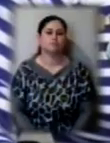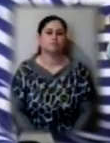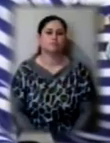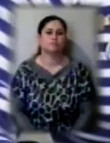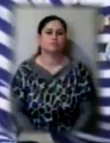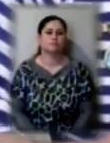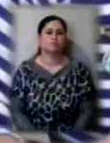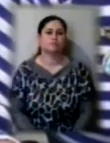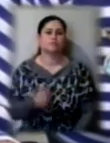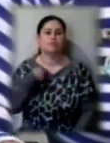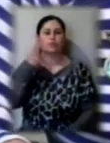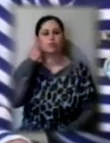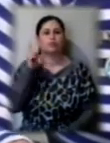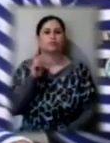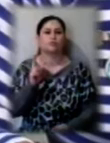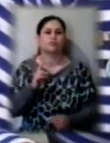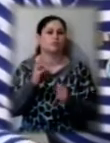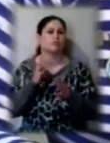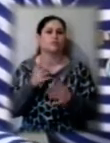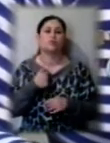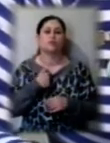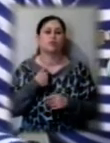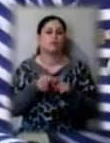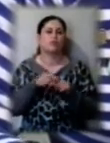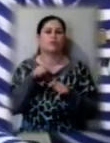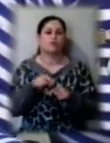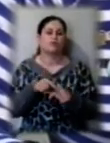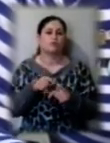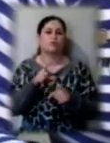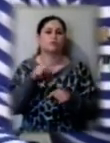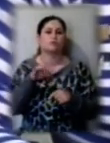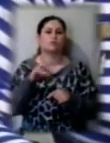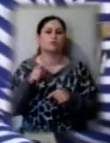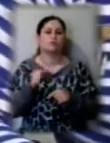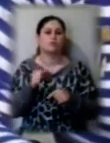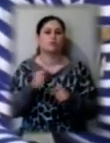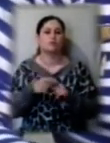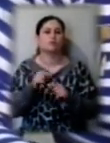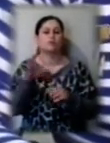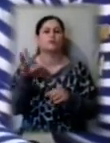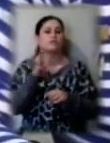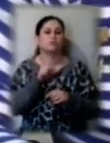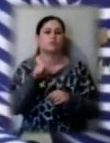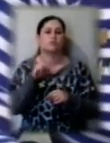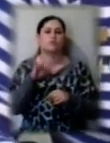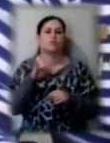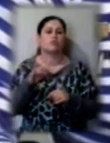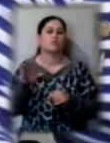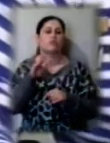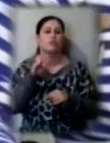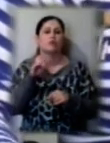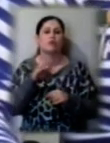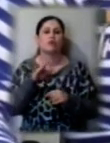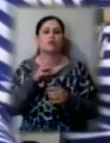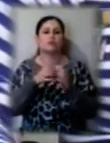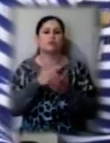Думаю, що не тільки я в цьому заслуговую, заслуговують всі наші херсонські волонтери, волонтери